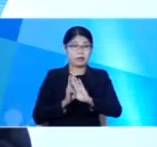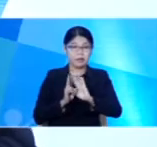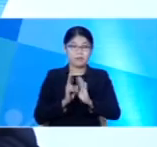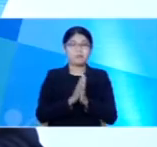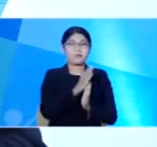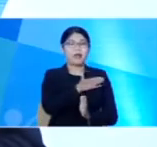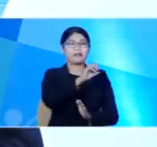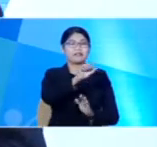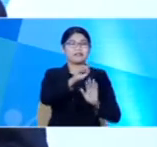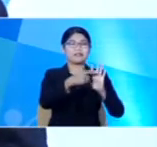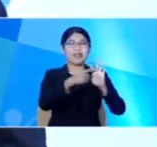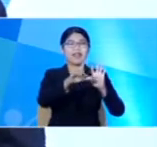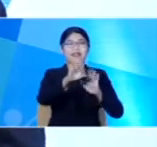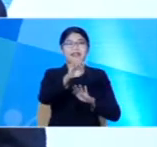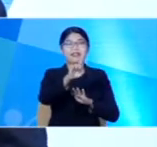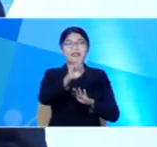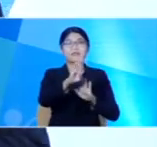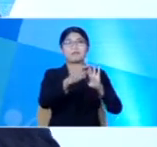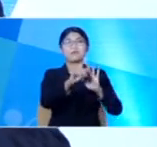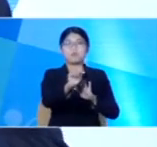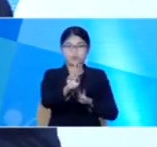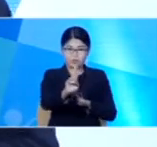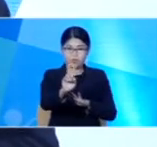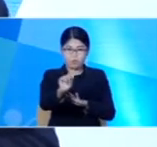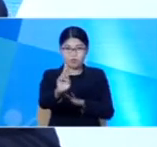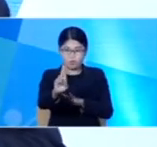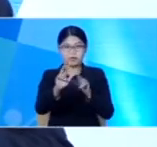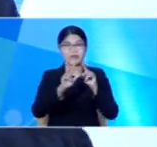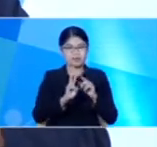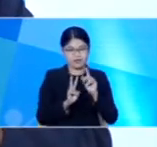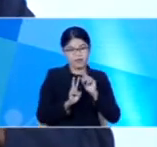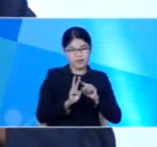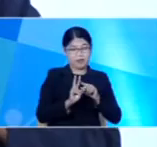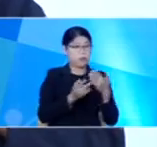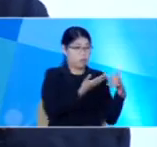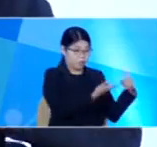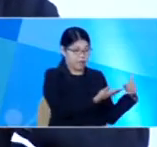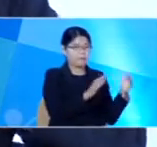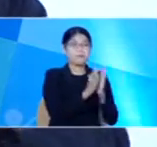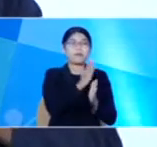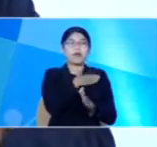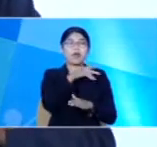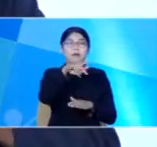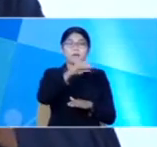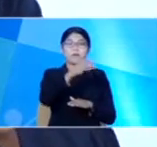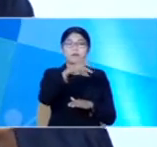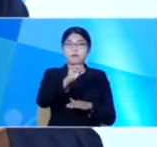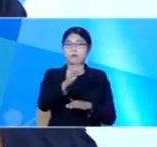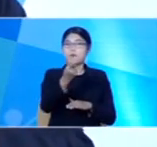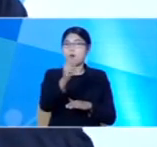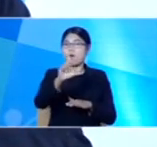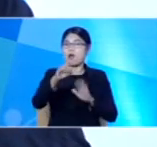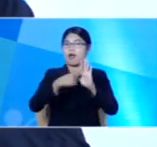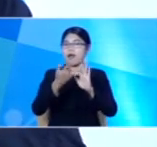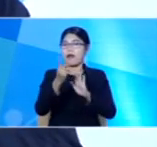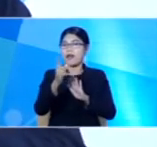ารีบุตรนี่องค์นี้คือพระโมคคัลลาองค์เนี้ยคือฤทธิ์เยอะเวลาพระพุทธเ